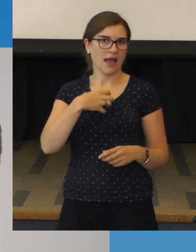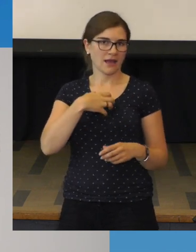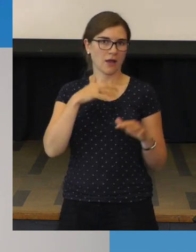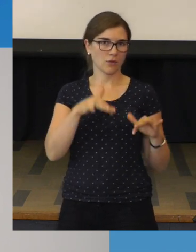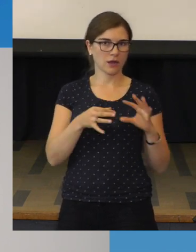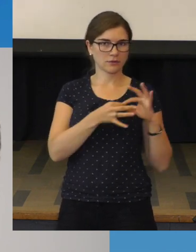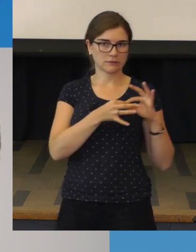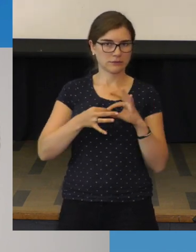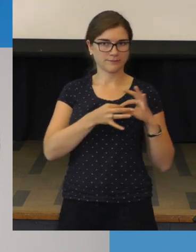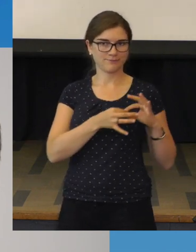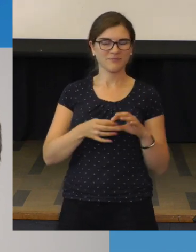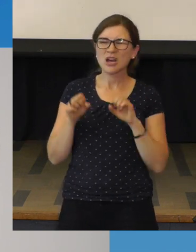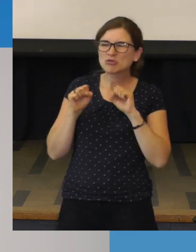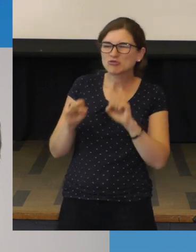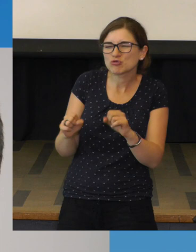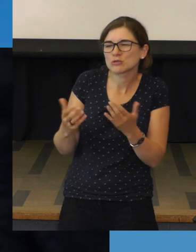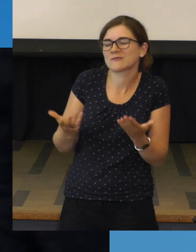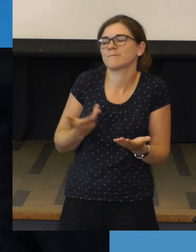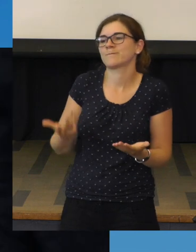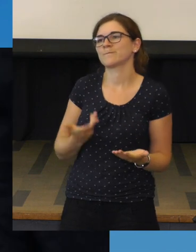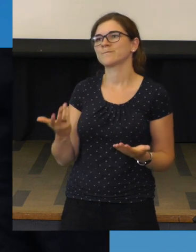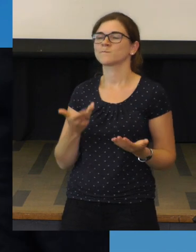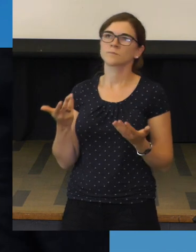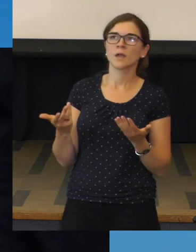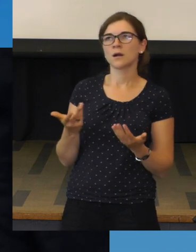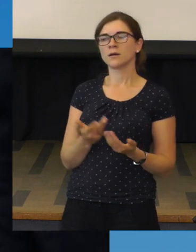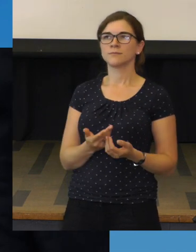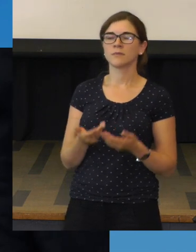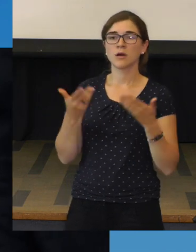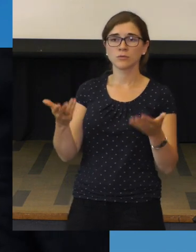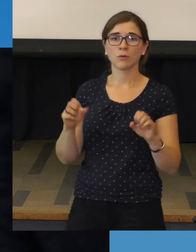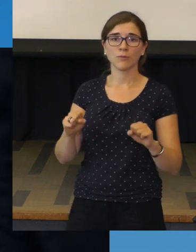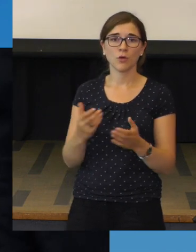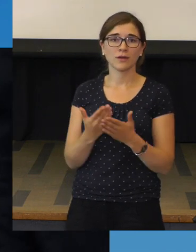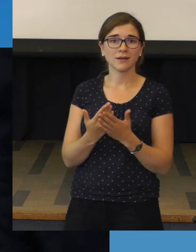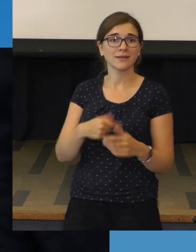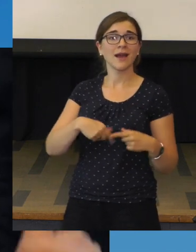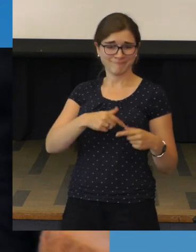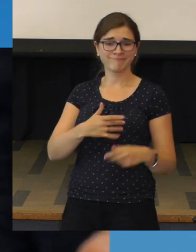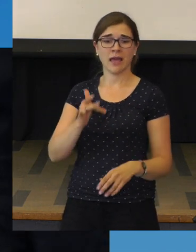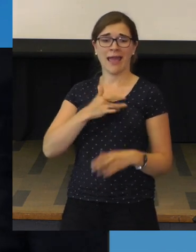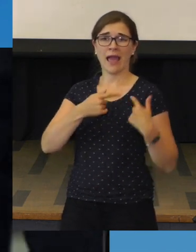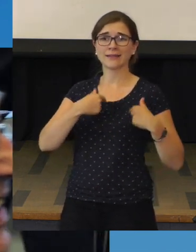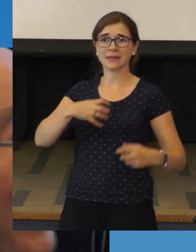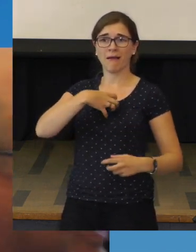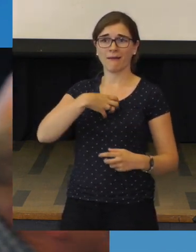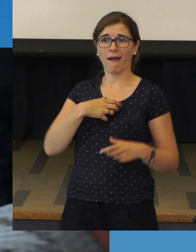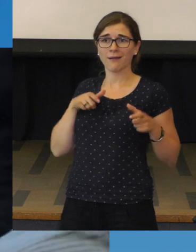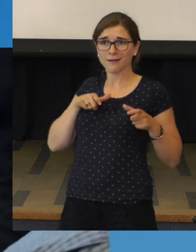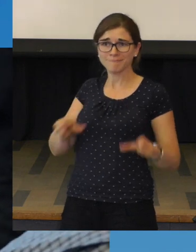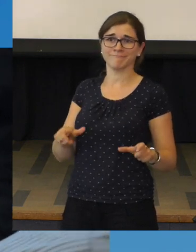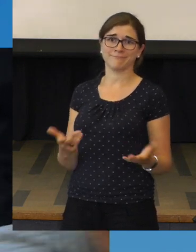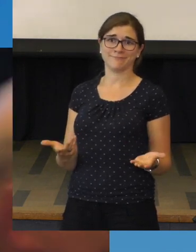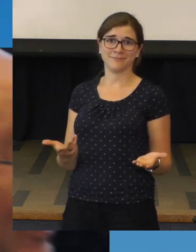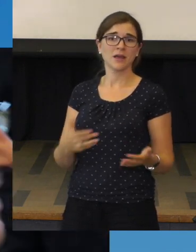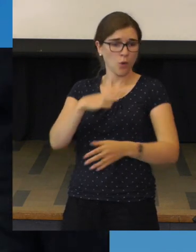sein. Schützen können Sie sich im Prinzip davor, dass Sie nicht herzkrank werden, dass Sie einen optimalen Blutdruck